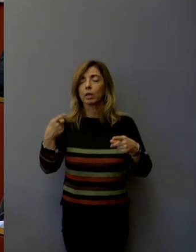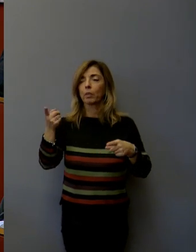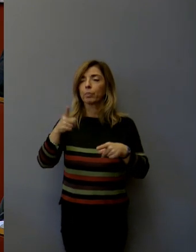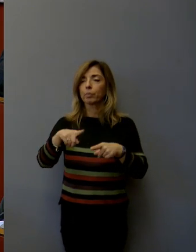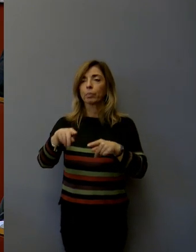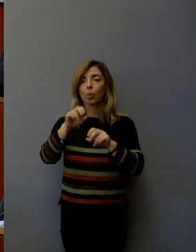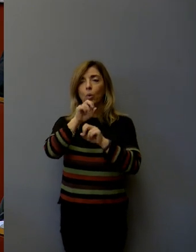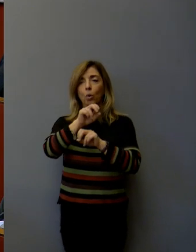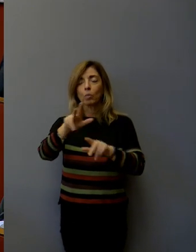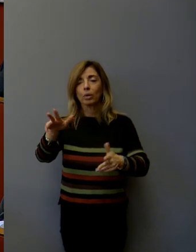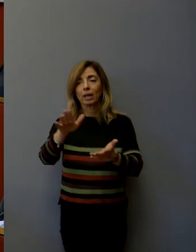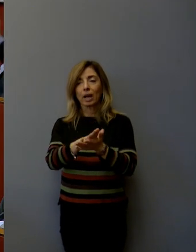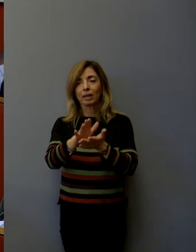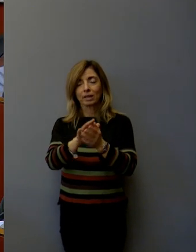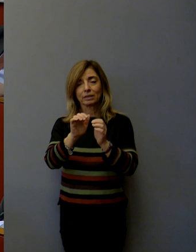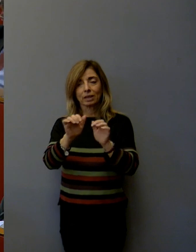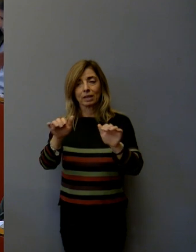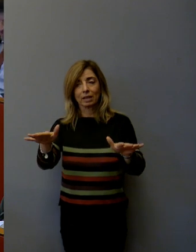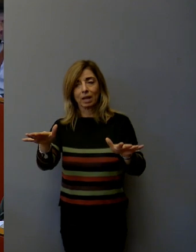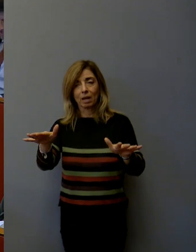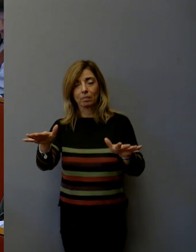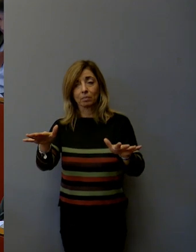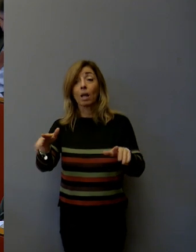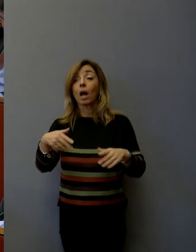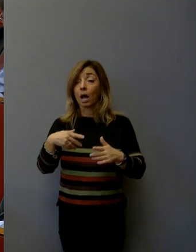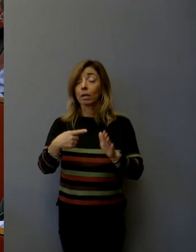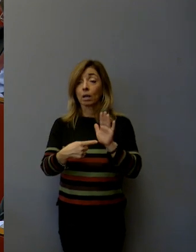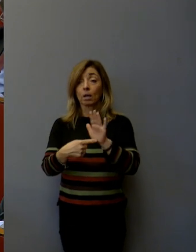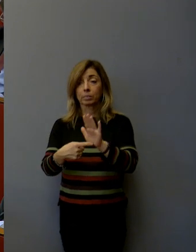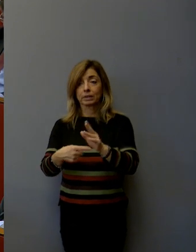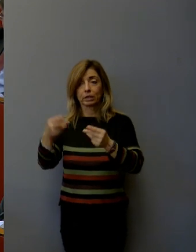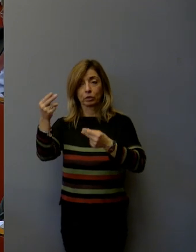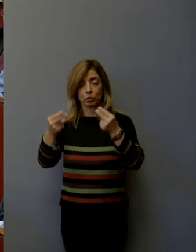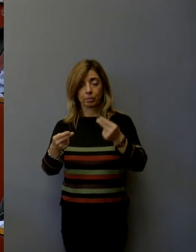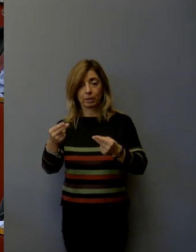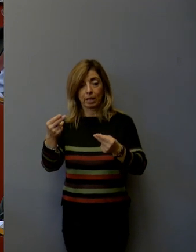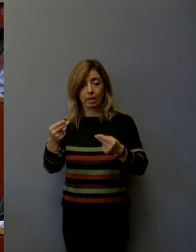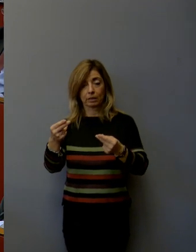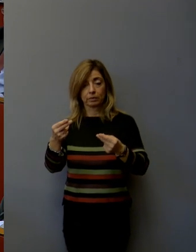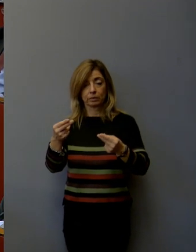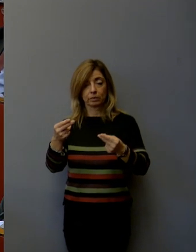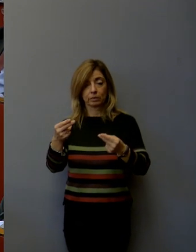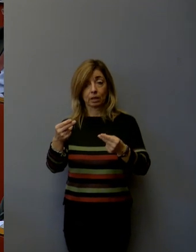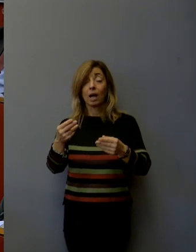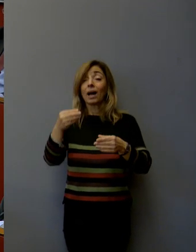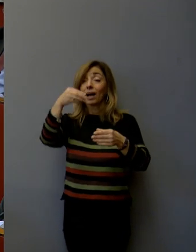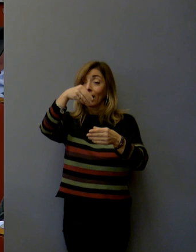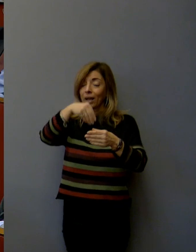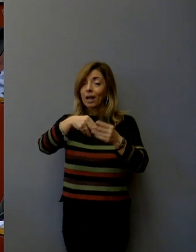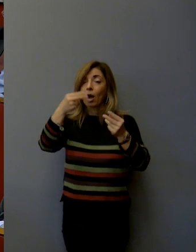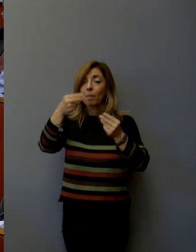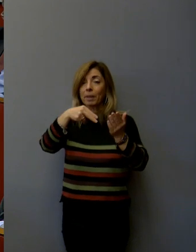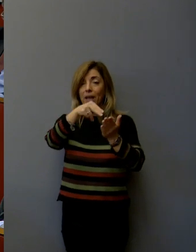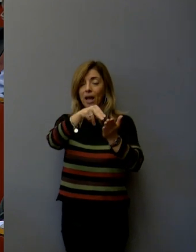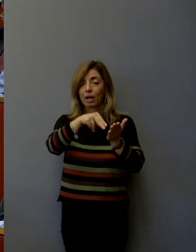in aula anche in occasione della presentazione del bilancio ma lo troviamo proprio nel bilancio scritto come